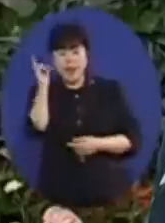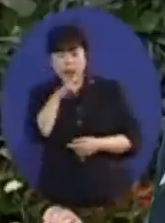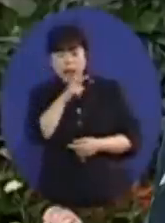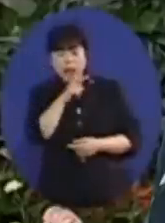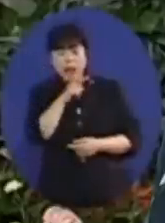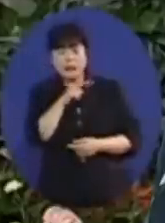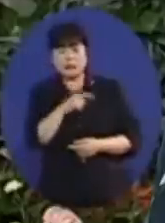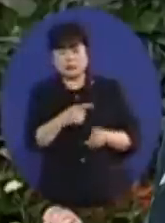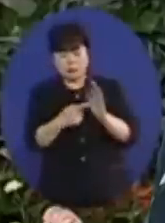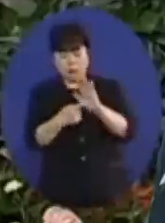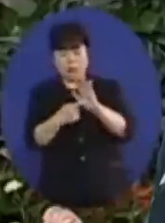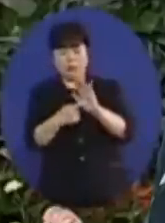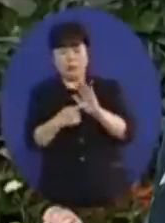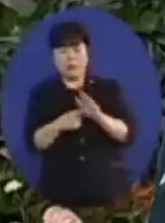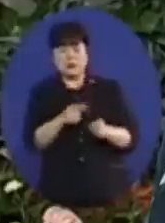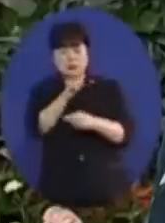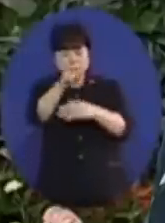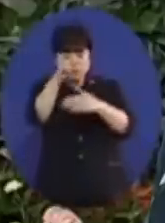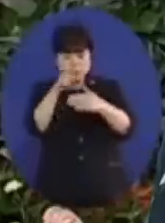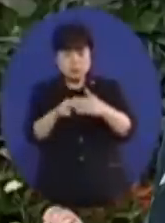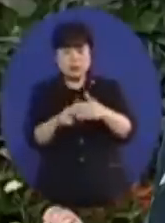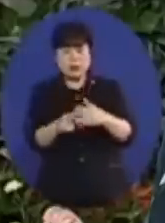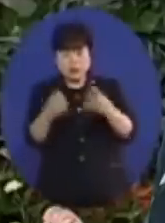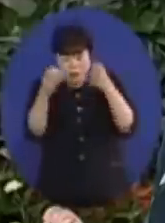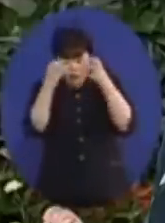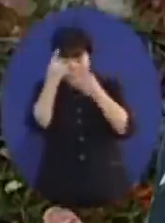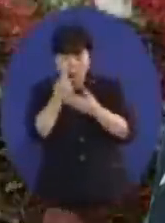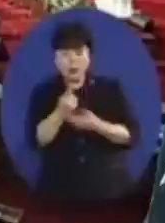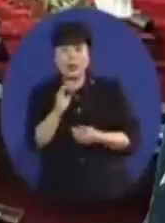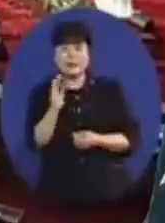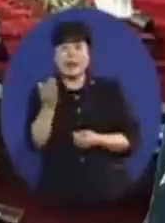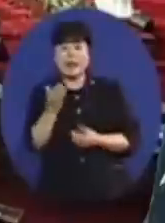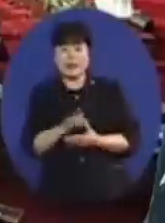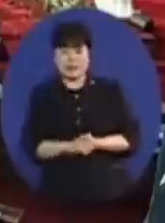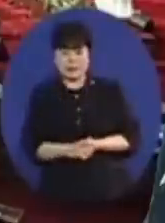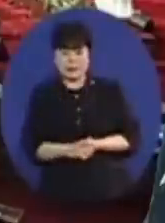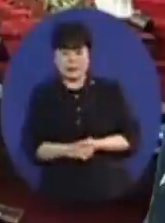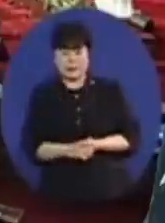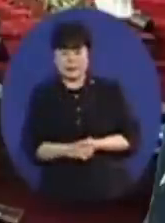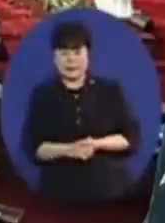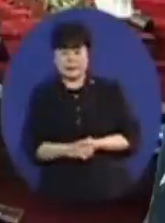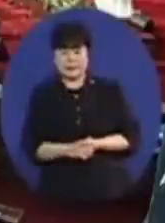악이 창이라고 생활에 고통이 다가온다는 것입니다